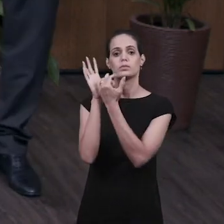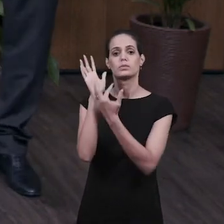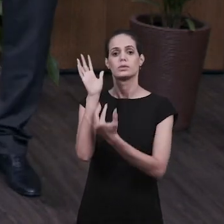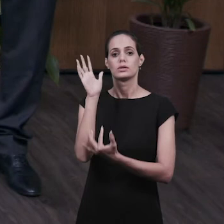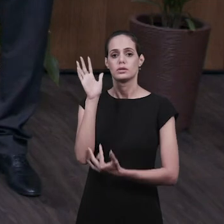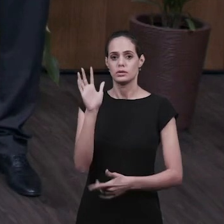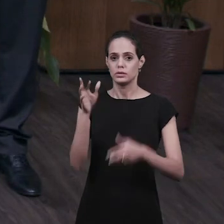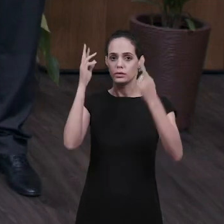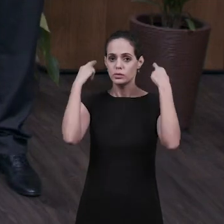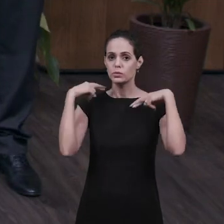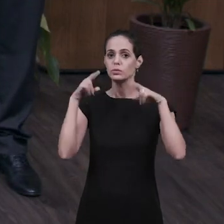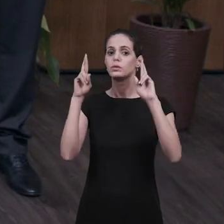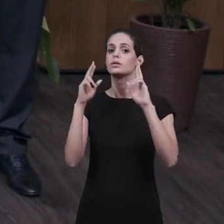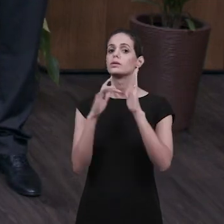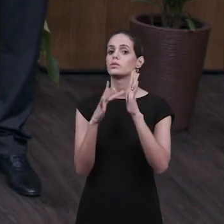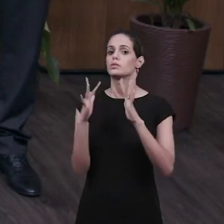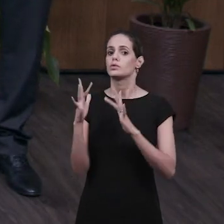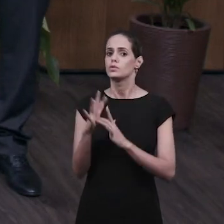l'agneau.